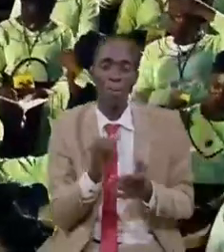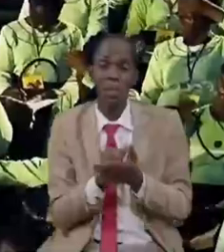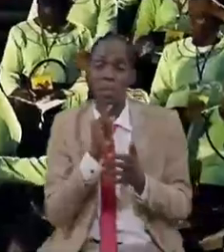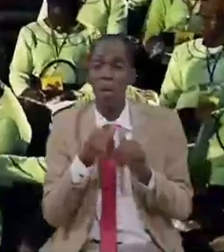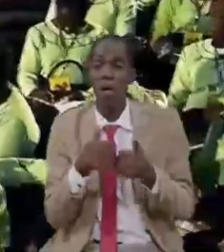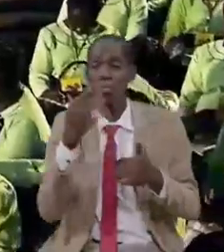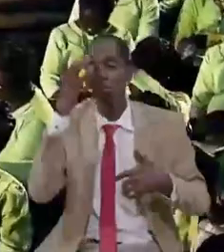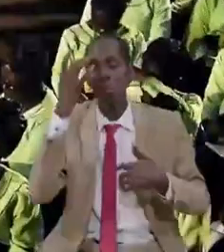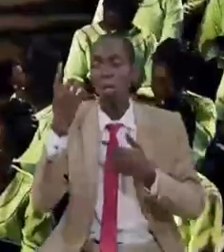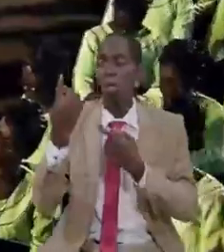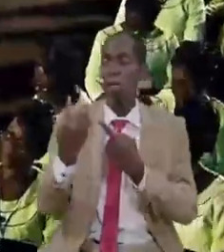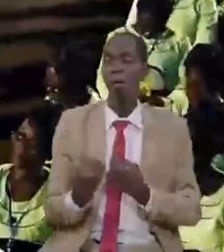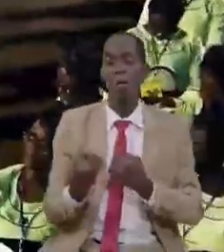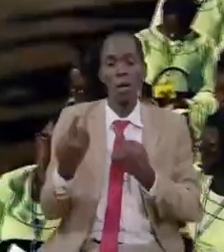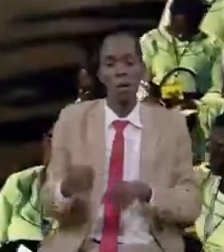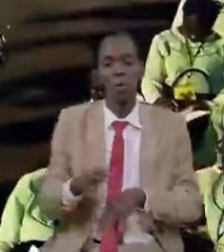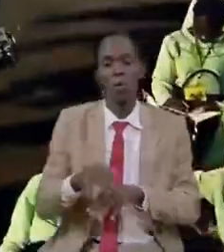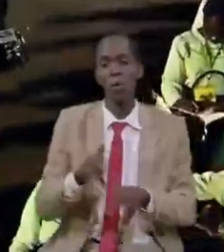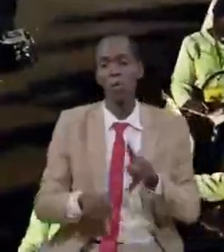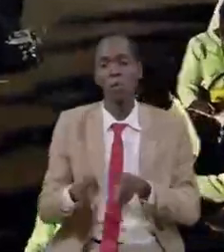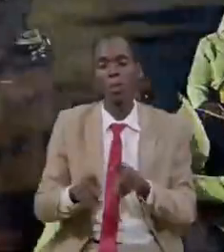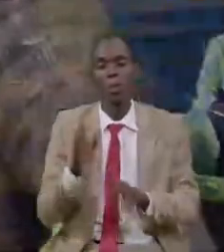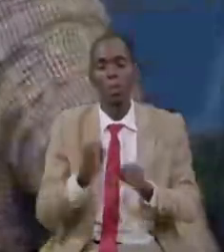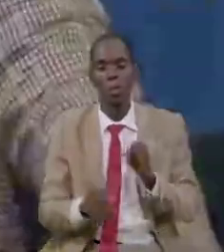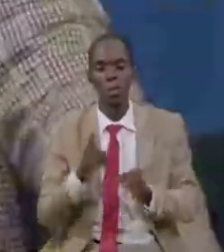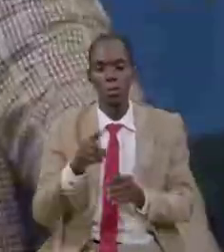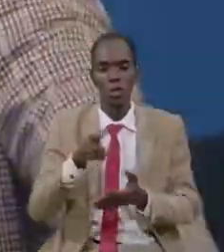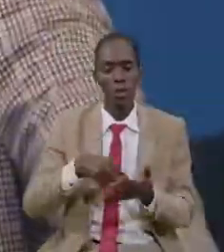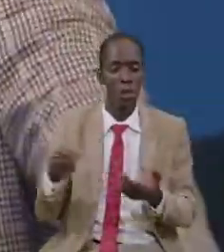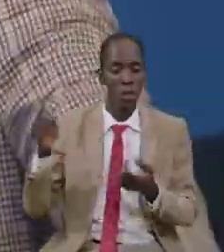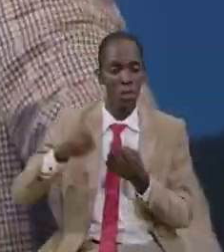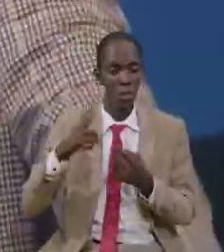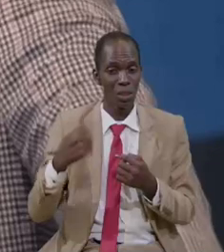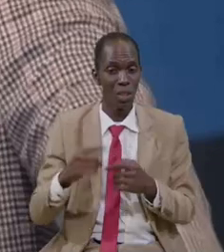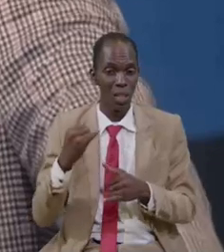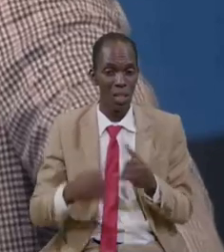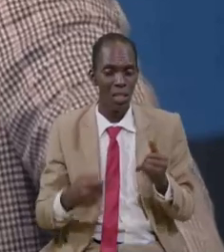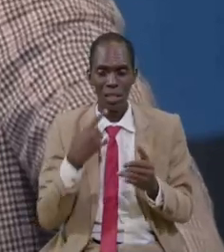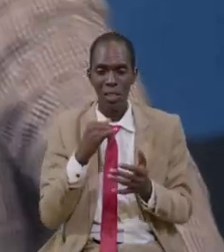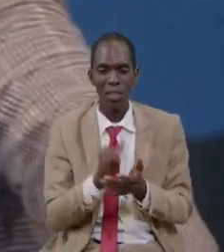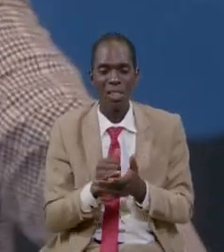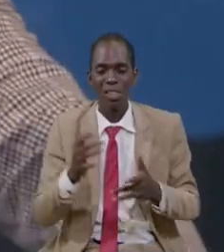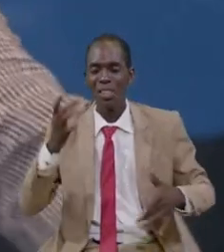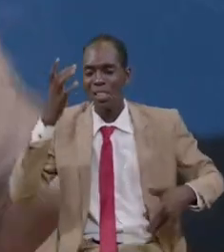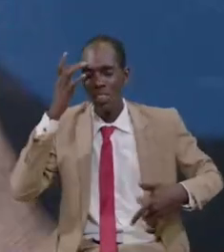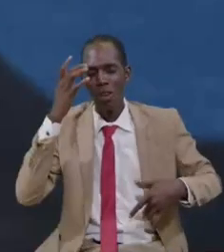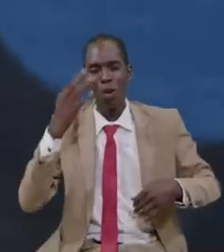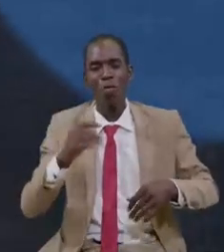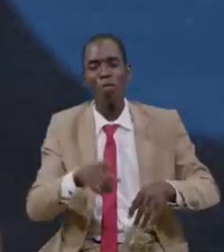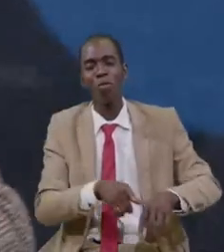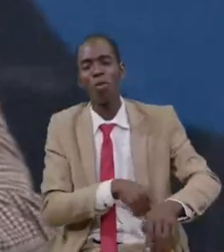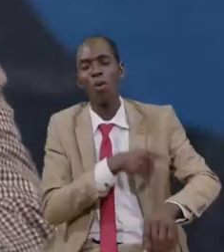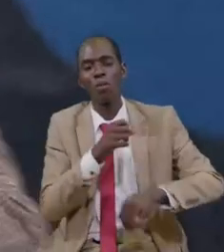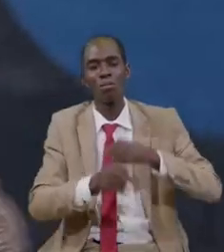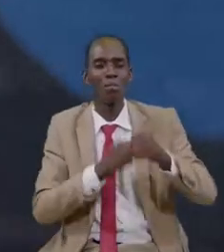sont venues sur eux. Et si vous lisez jusqu'à la fin, et des maladies de longue date,